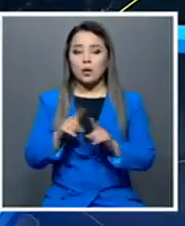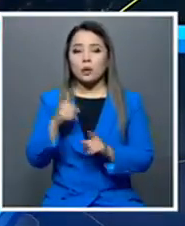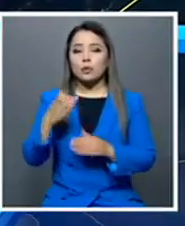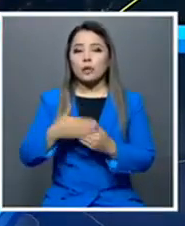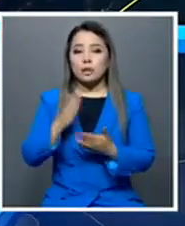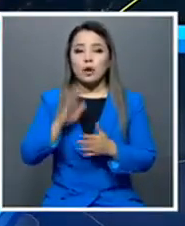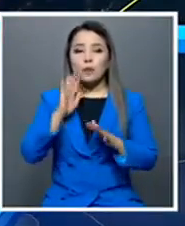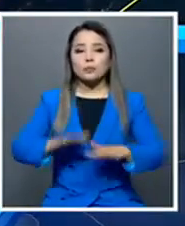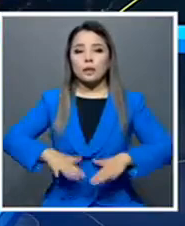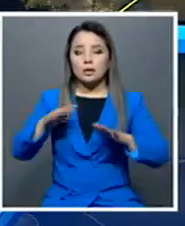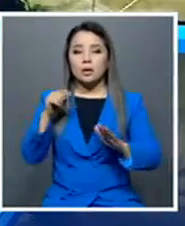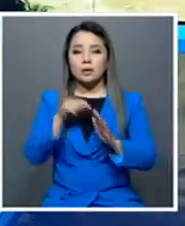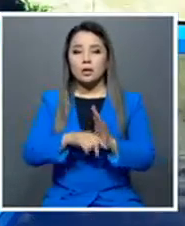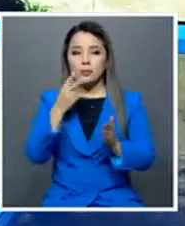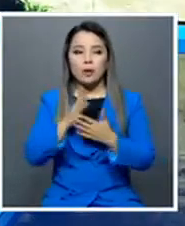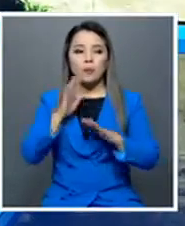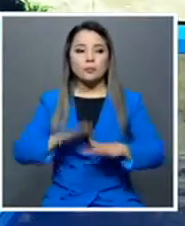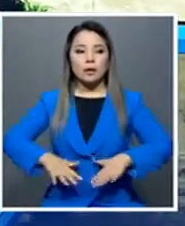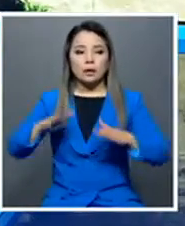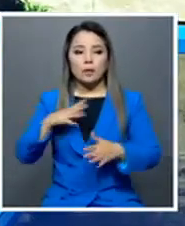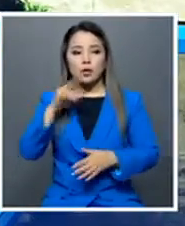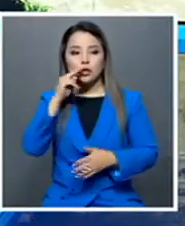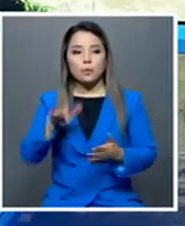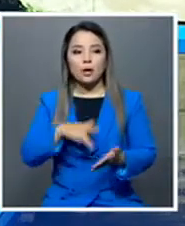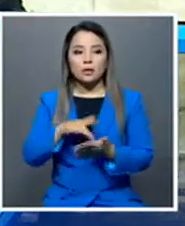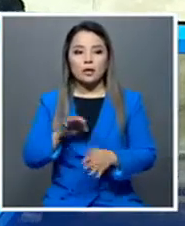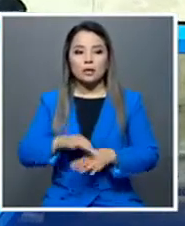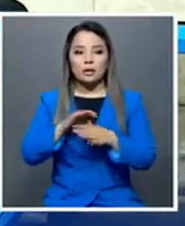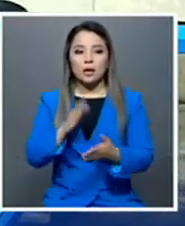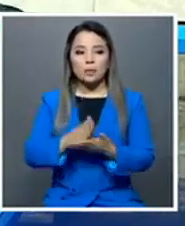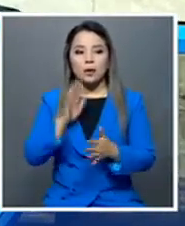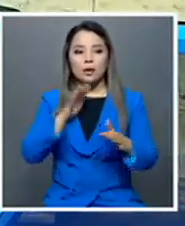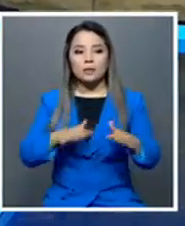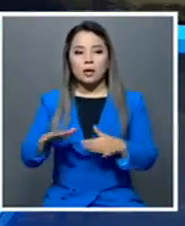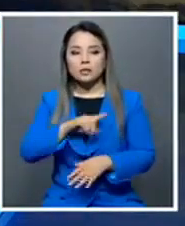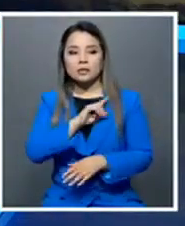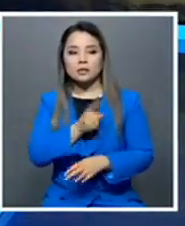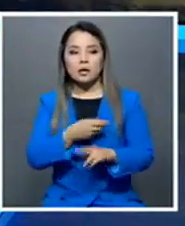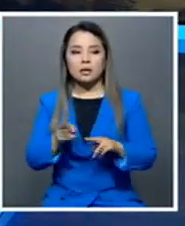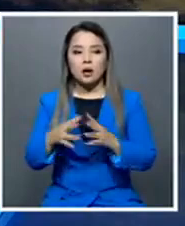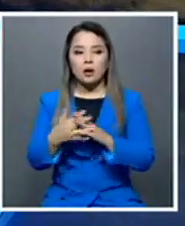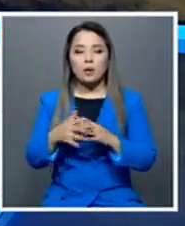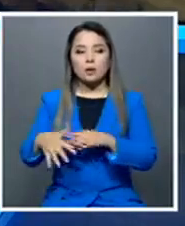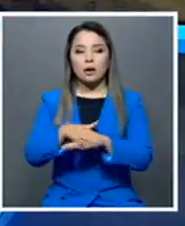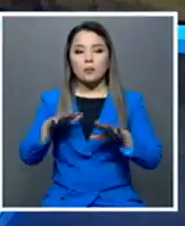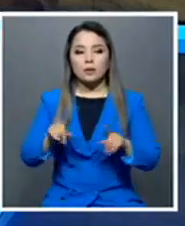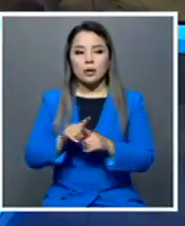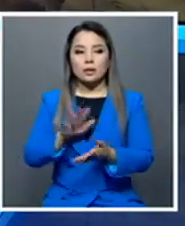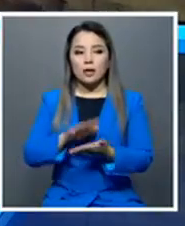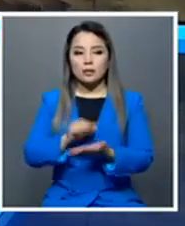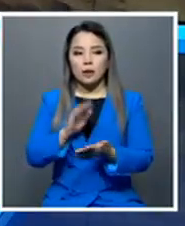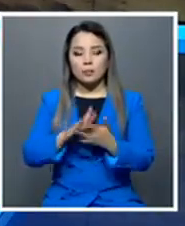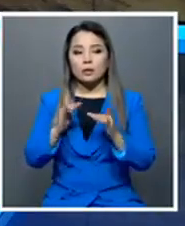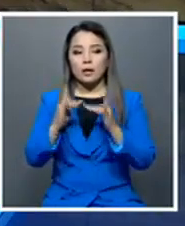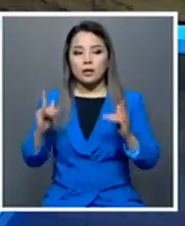үйге су кіргені белгілі болды. Тасқынның шеті Шымкент қаласына да жеткен. Ағыстың қаттылығы сонша ауыл арасындағы көпірлер қирап,